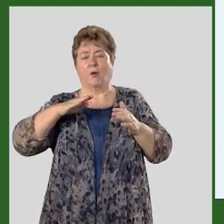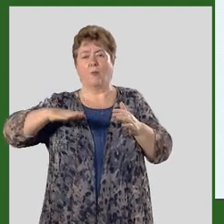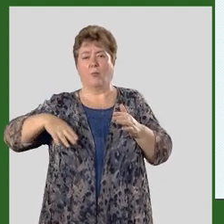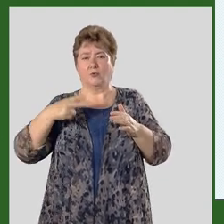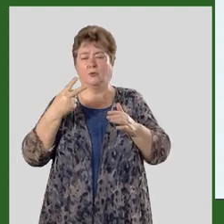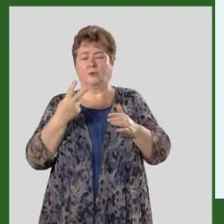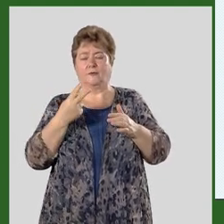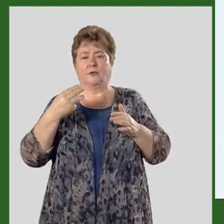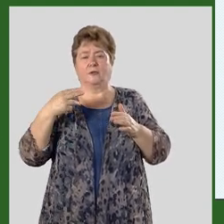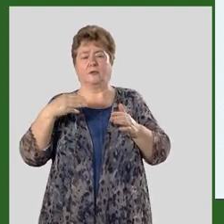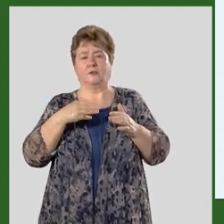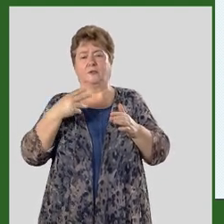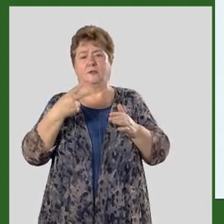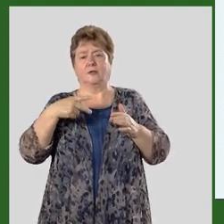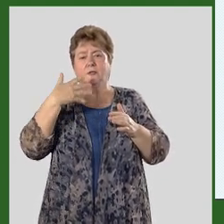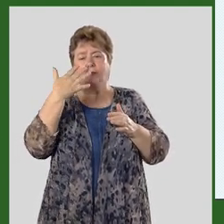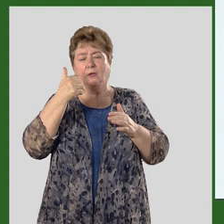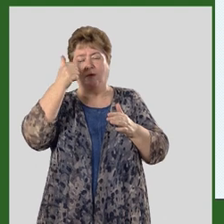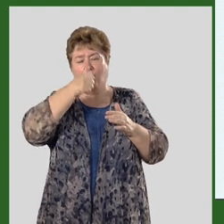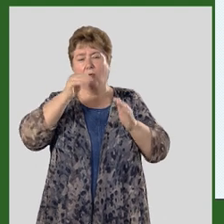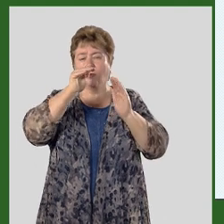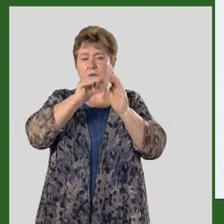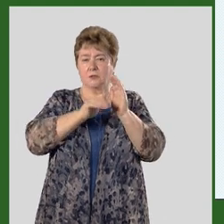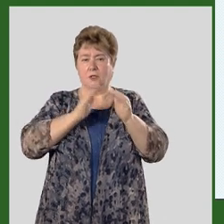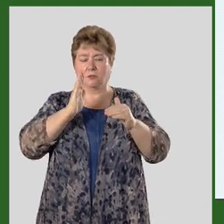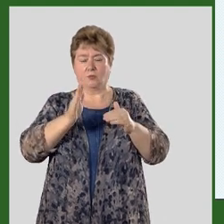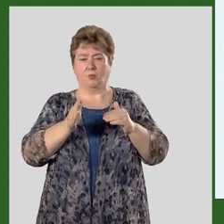После 2025 года он будет снижаться.